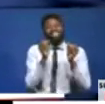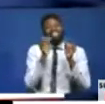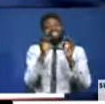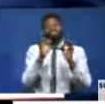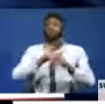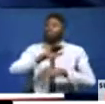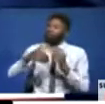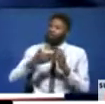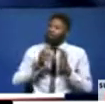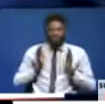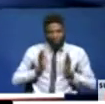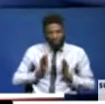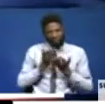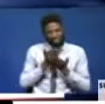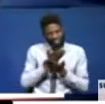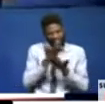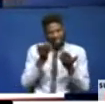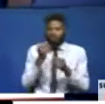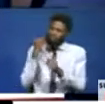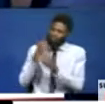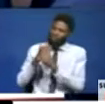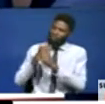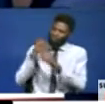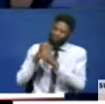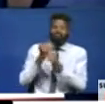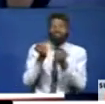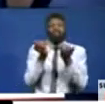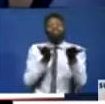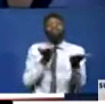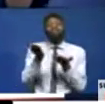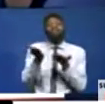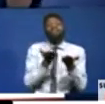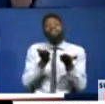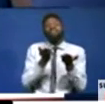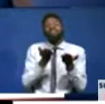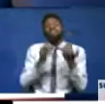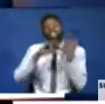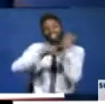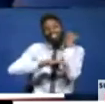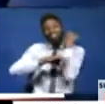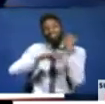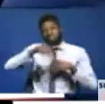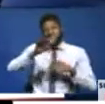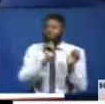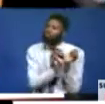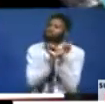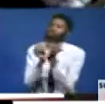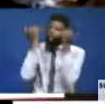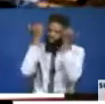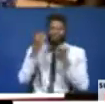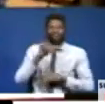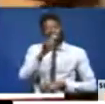officer that is diligently serving his duty and this country to court, then how will the other police officers